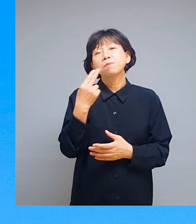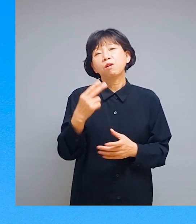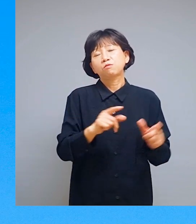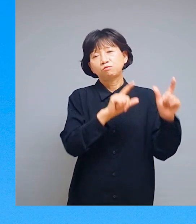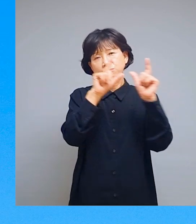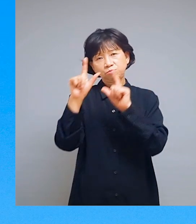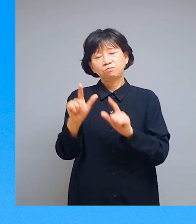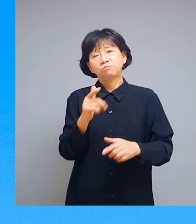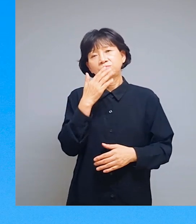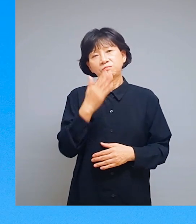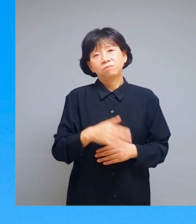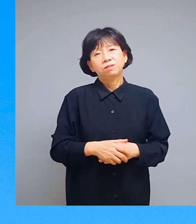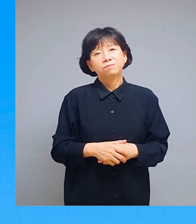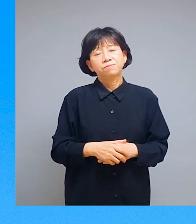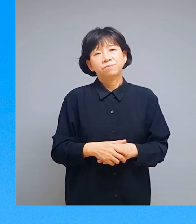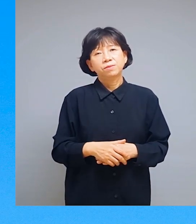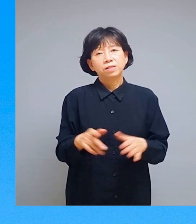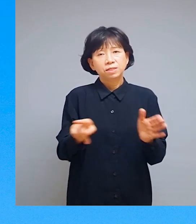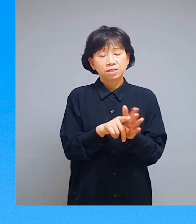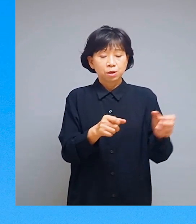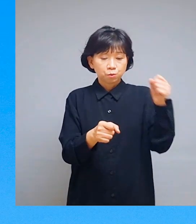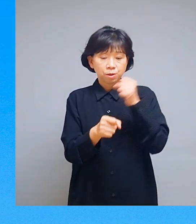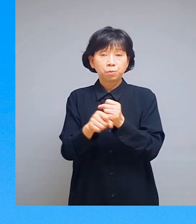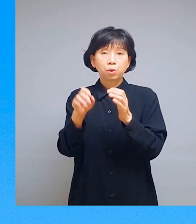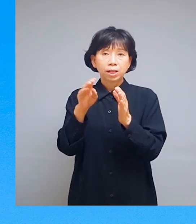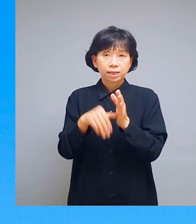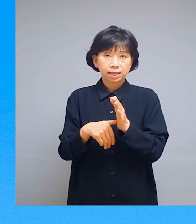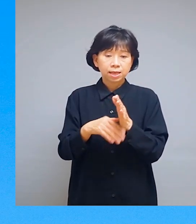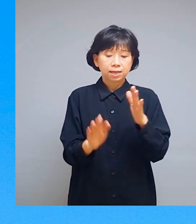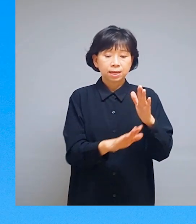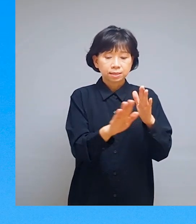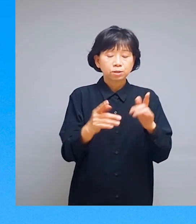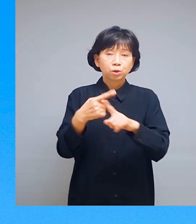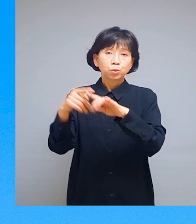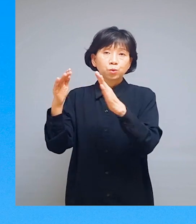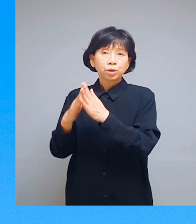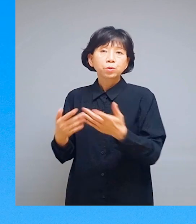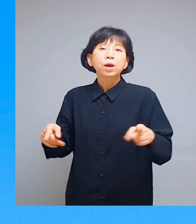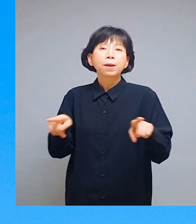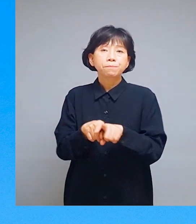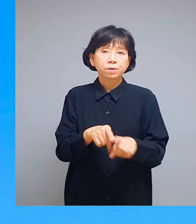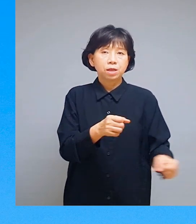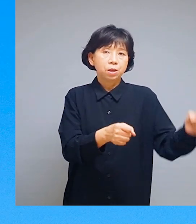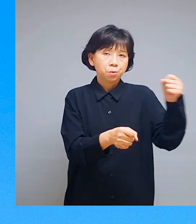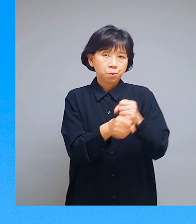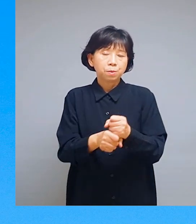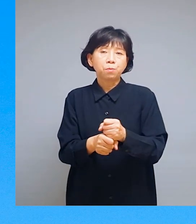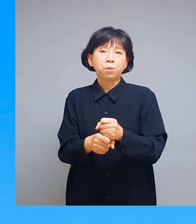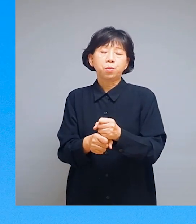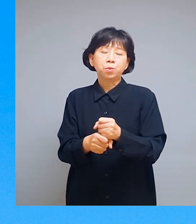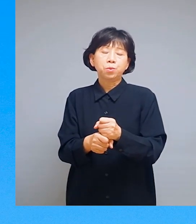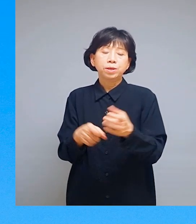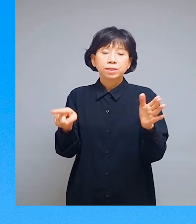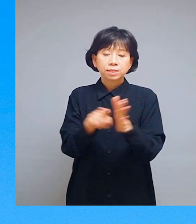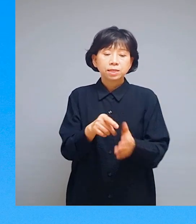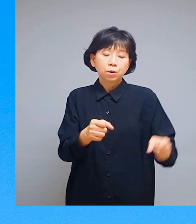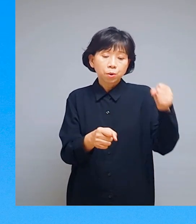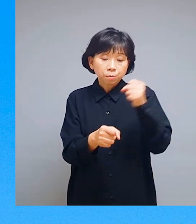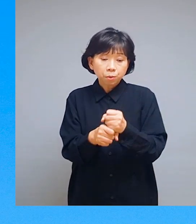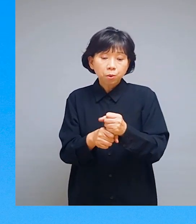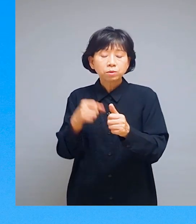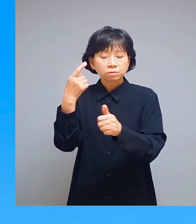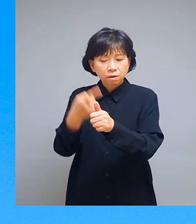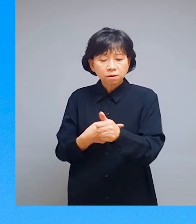된다는 것입니다. 여러분, 신앙이 회복될 때 우리의 가정과 교회도 함께 회복됩니다. 신앙이 회복되면